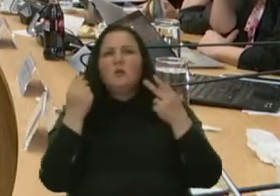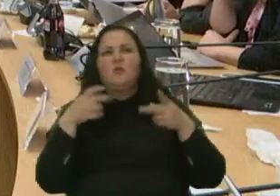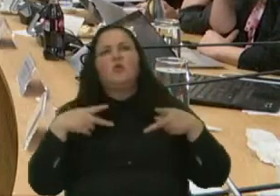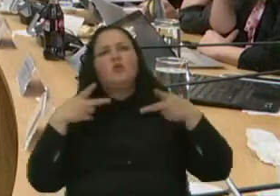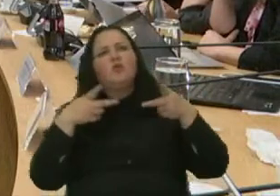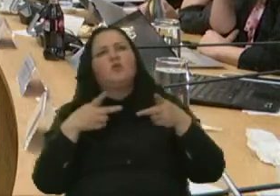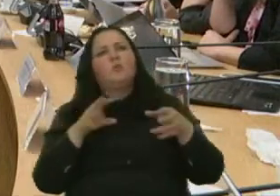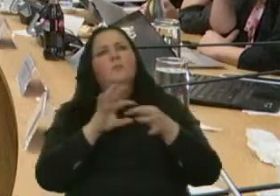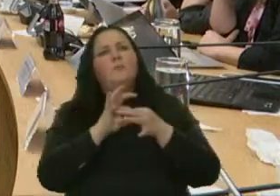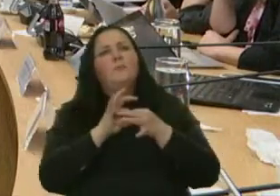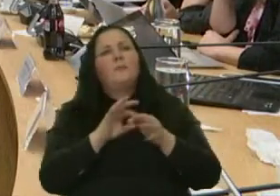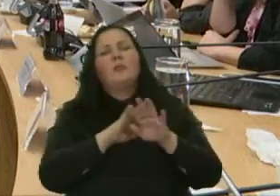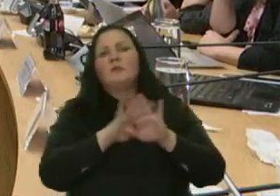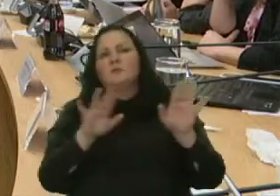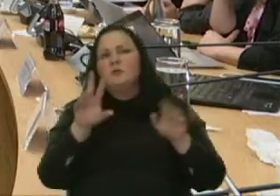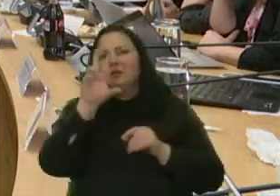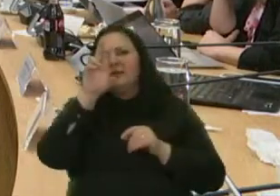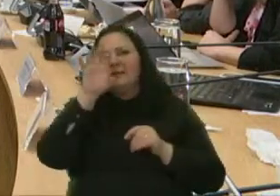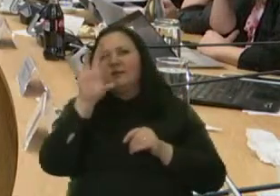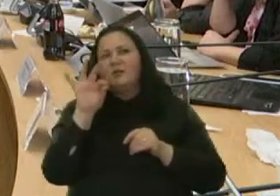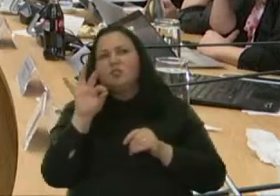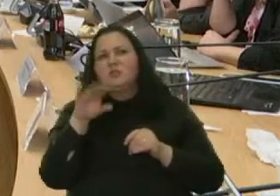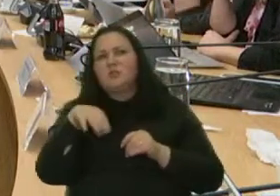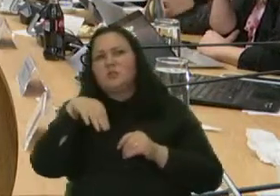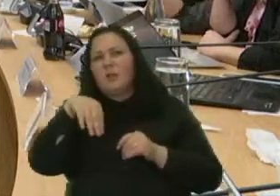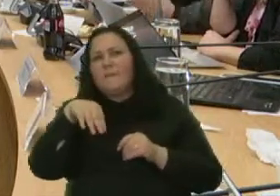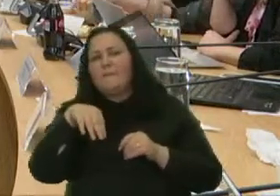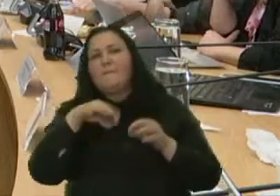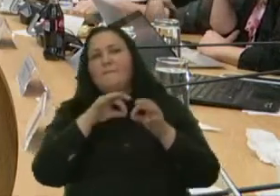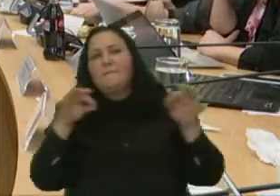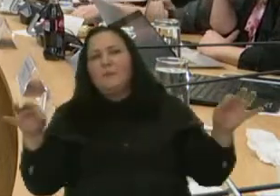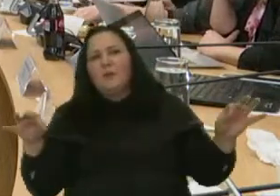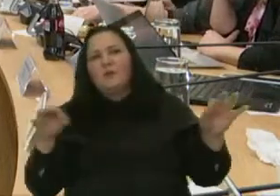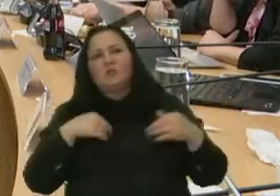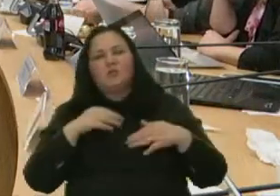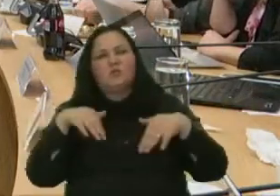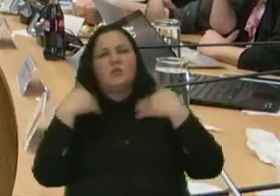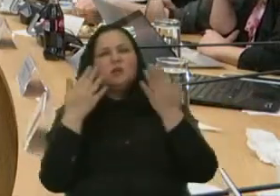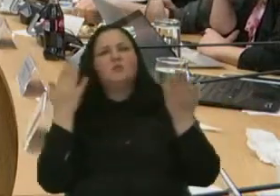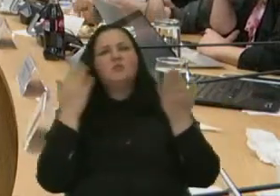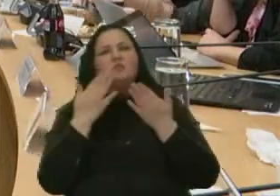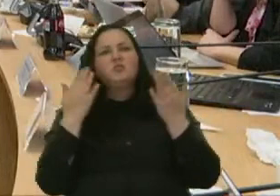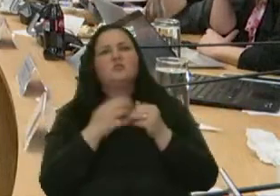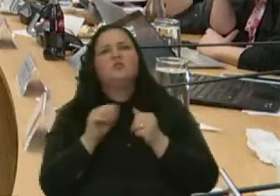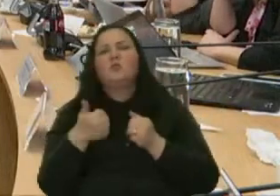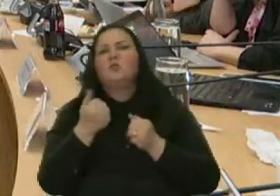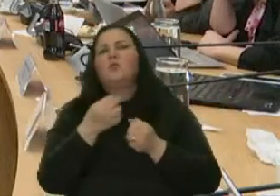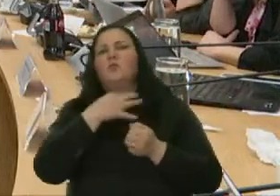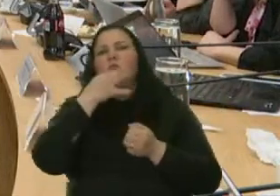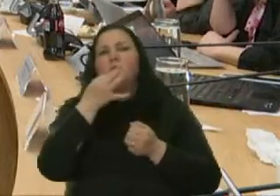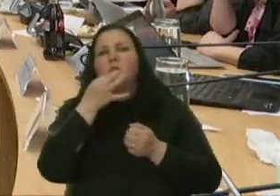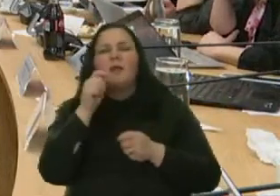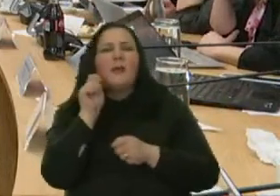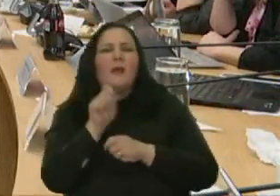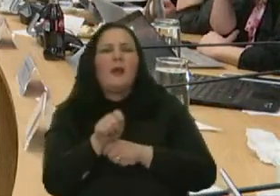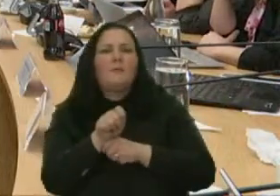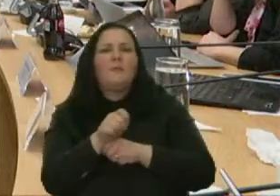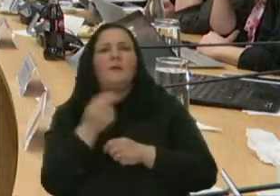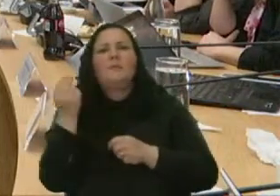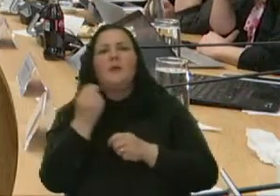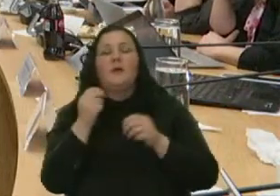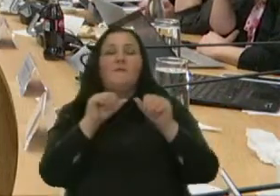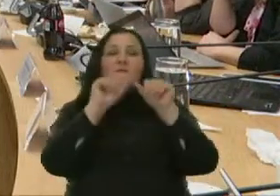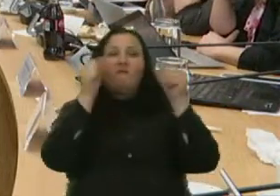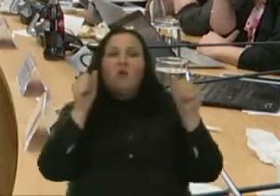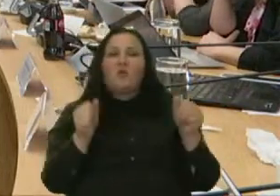de legătură este vorba de doar 350 de m și voi da citire imediat unei propuneri de amendament pentru a formaliza